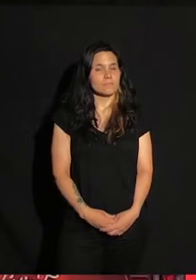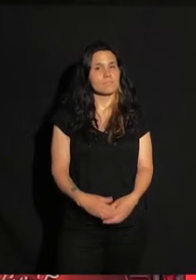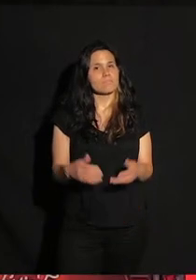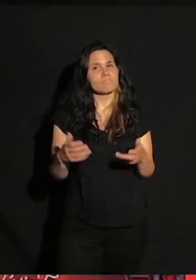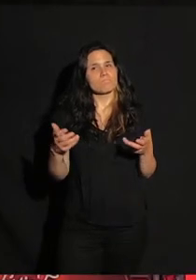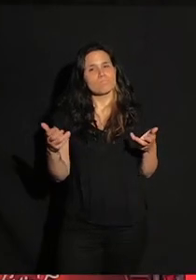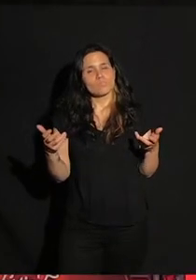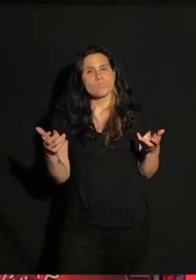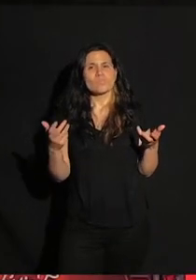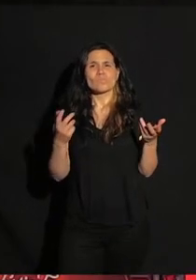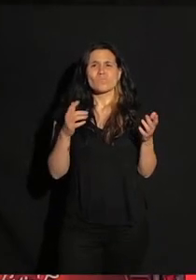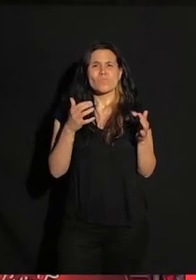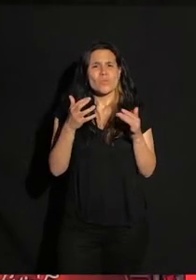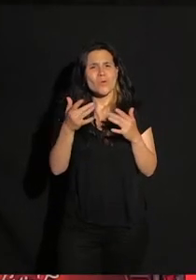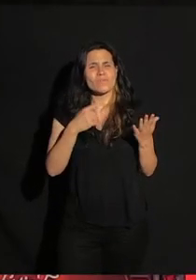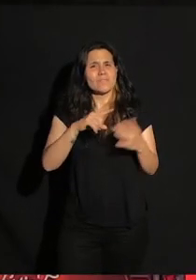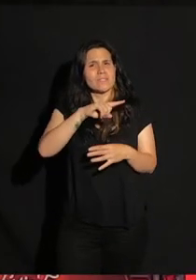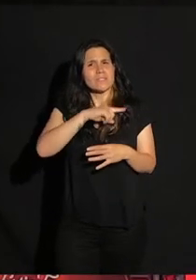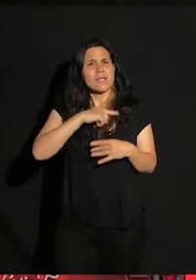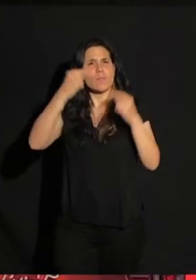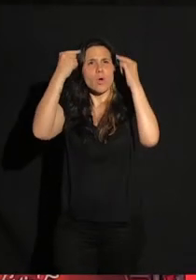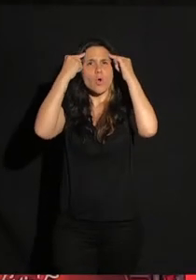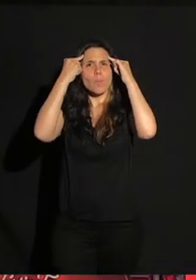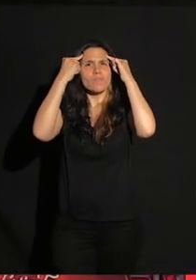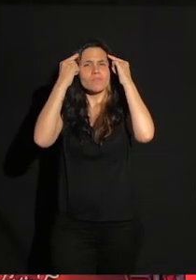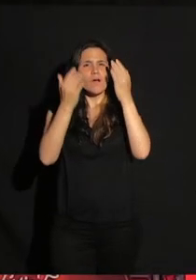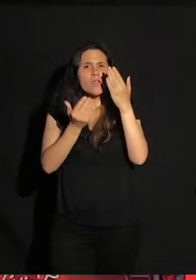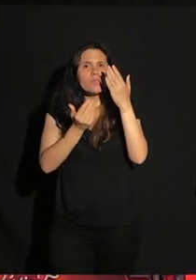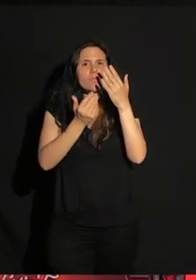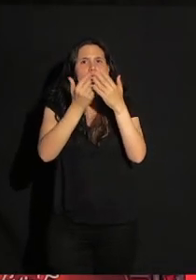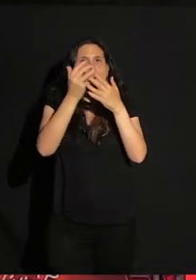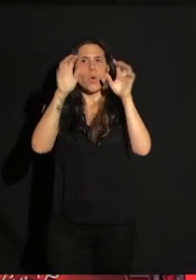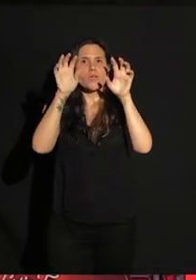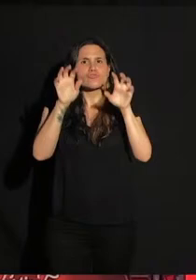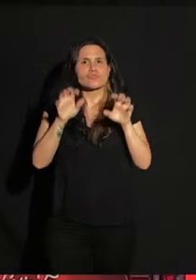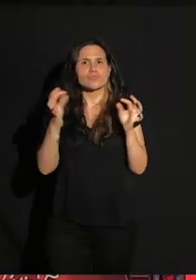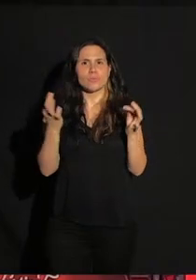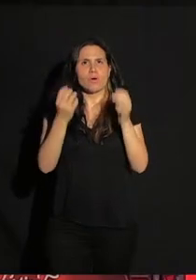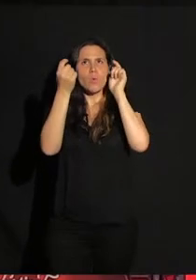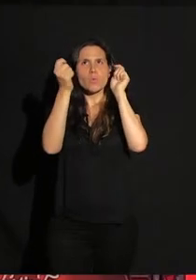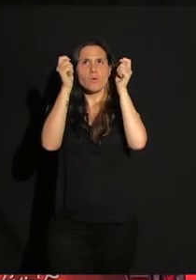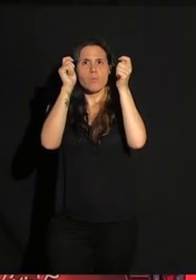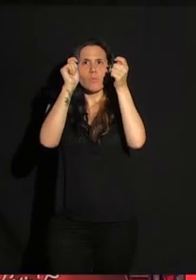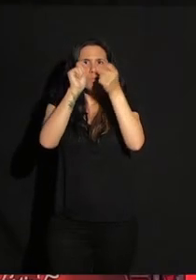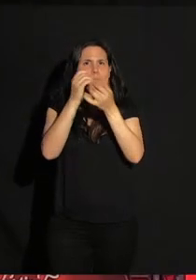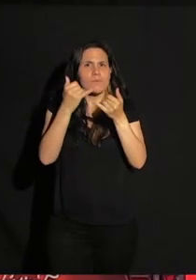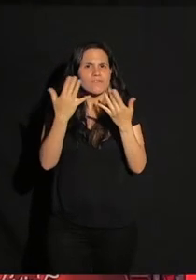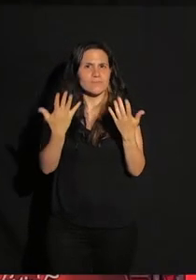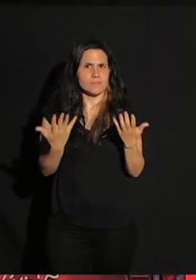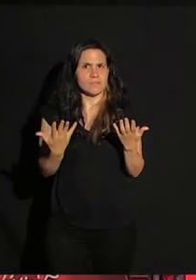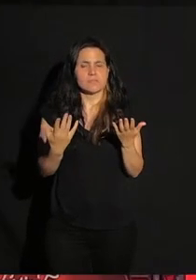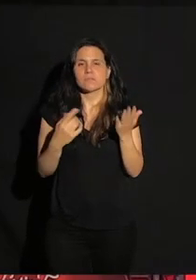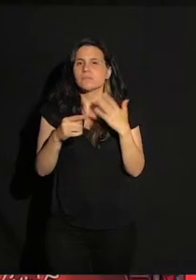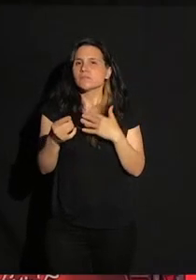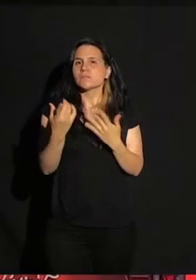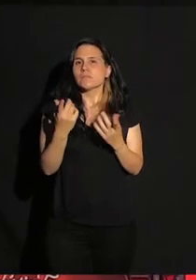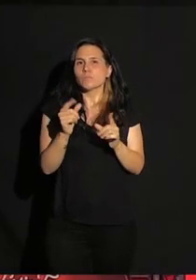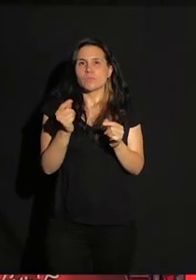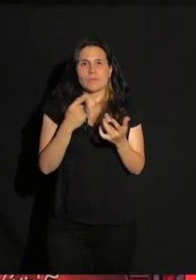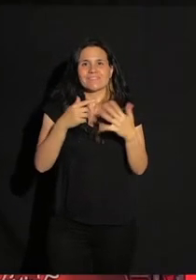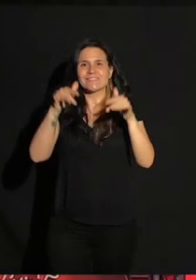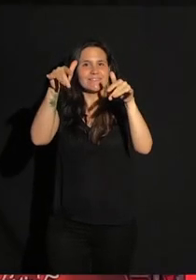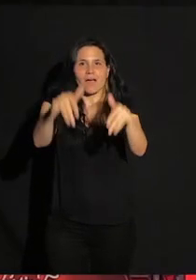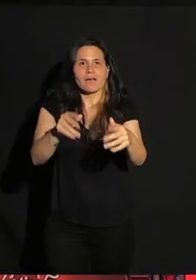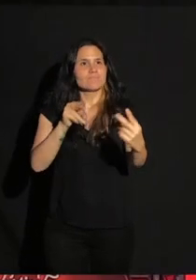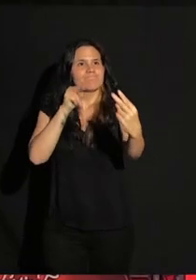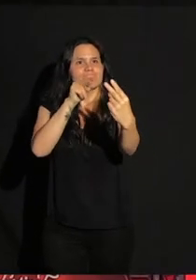Irgendwie musste ich im Kopf umstrukturieren, Leute auch, es war nicht mehr diese Präsenz,